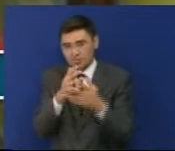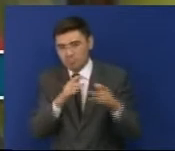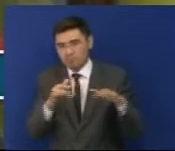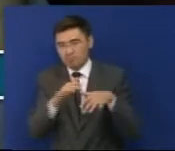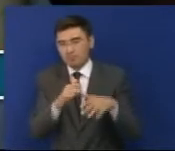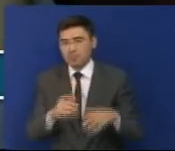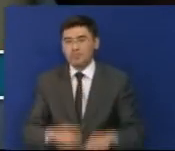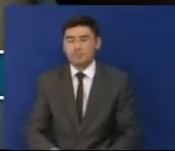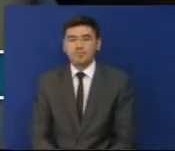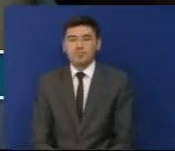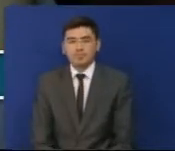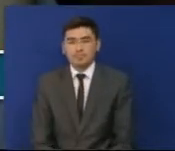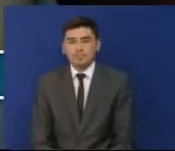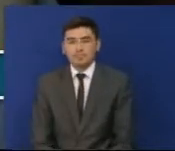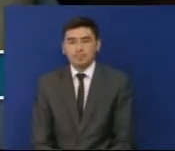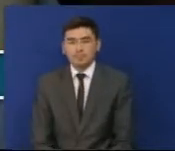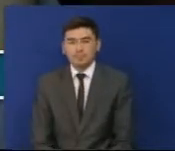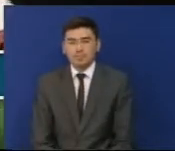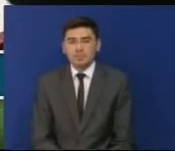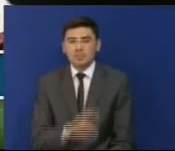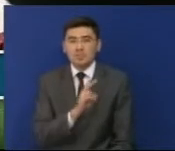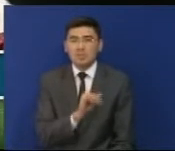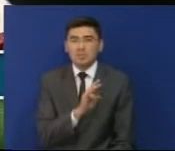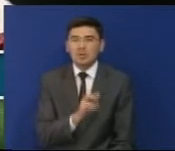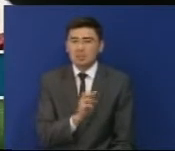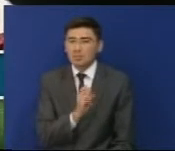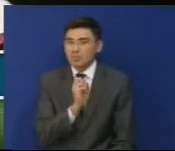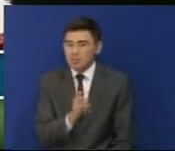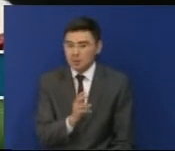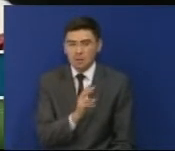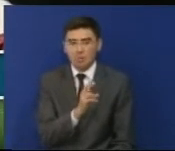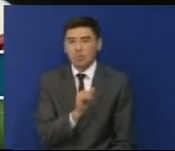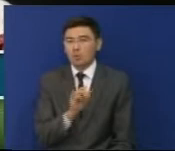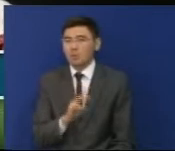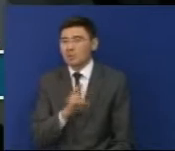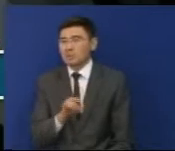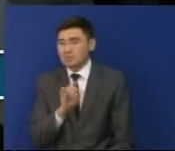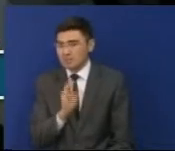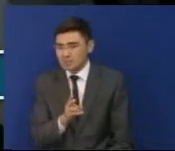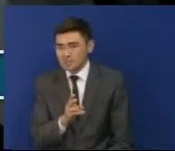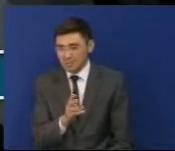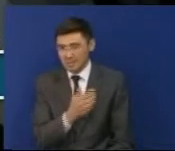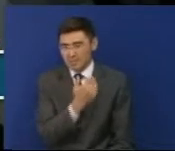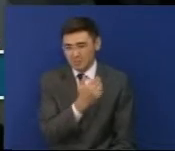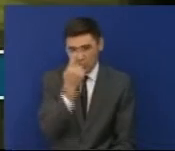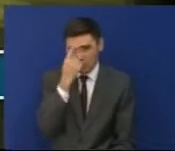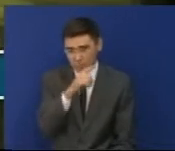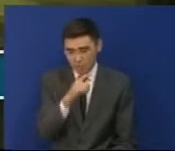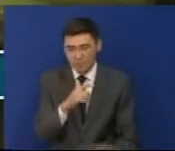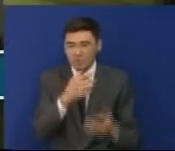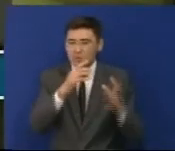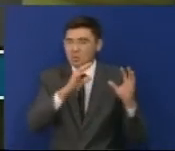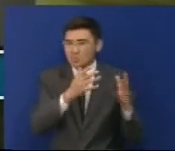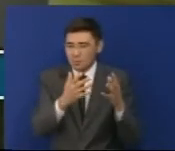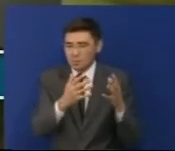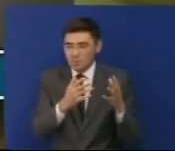ұсынды. Қанабек Байсейітов пен Қуандық Шаңғытбаевтың «Беу қыздарай» комедиясының режиссері Ербол Жуасбек. Мұнда басты рөлді жас актер